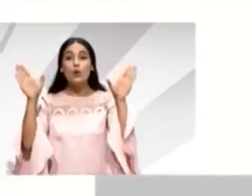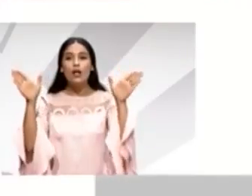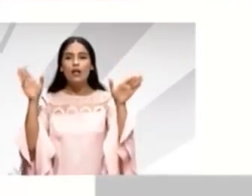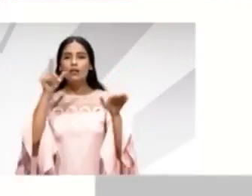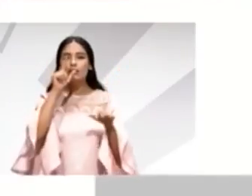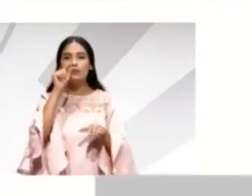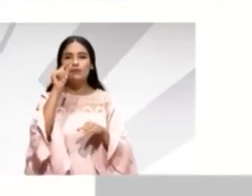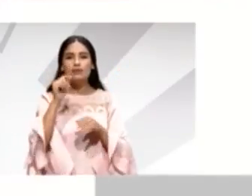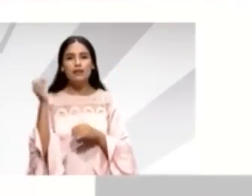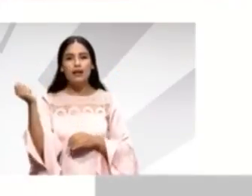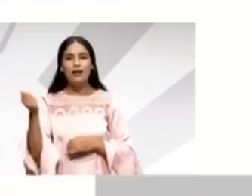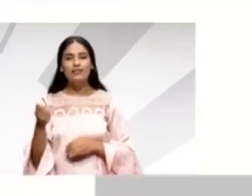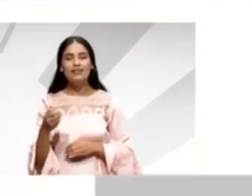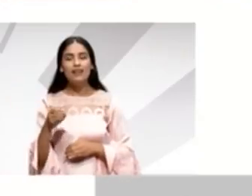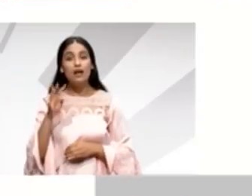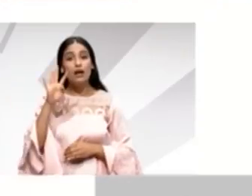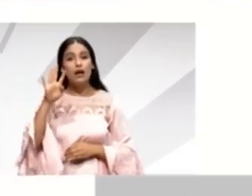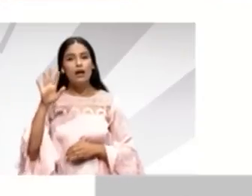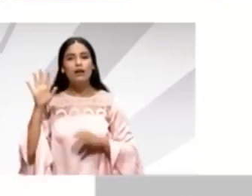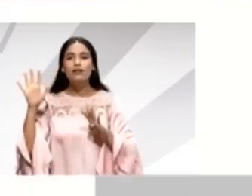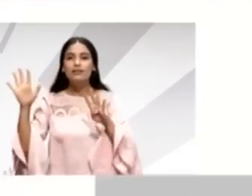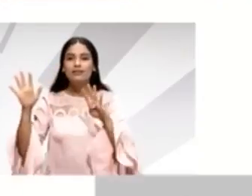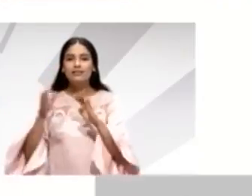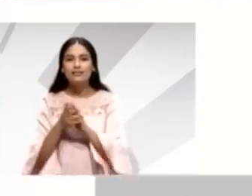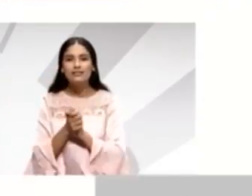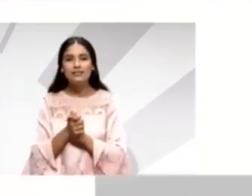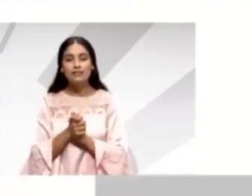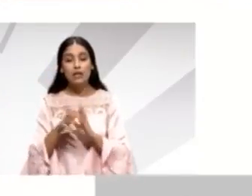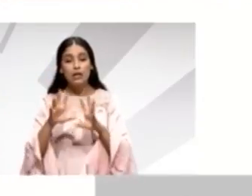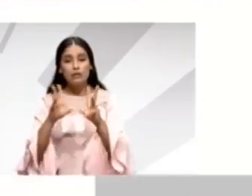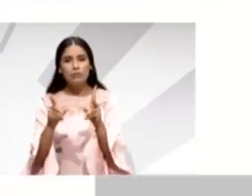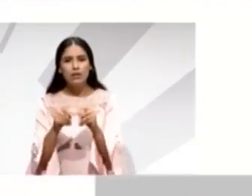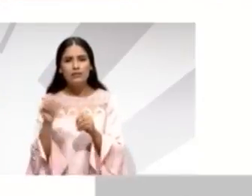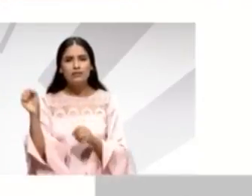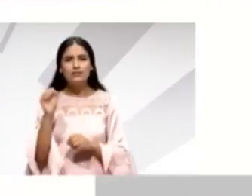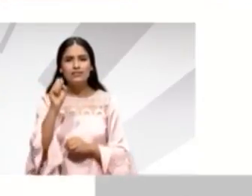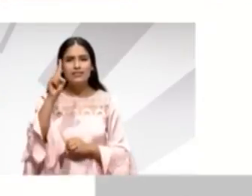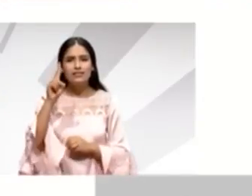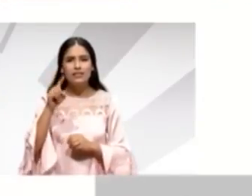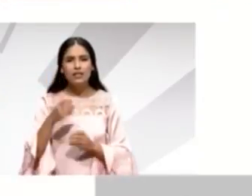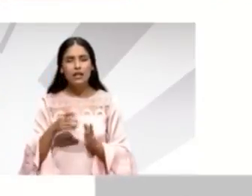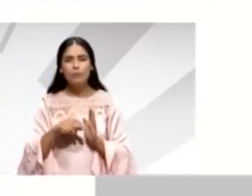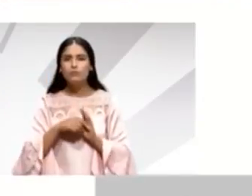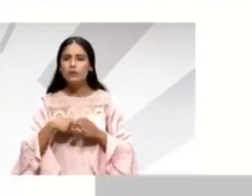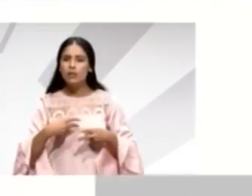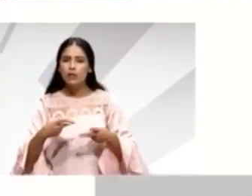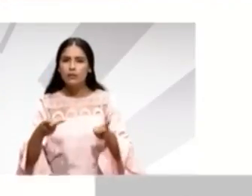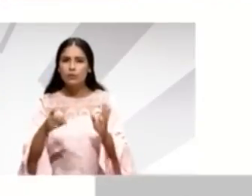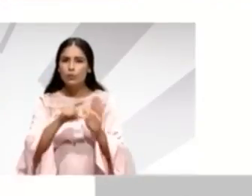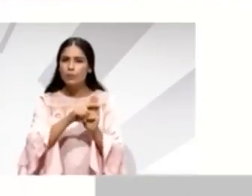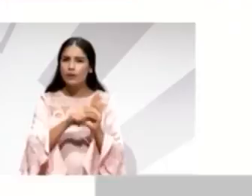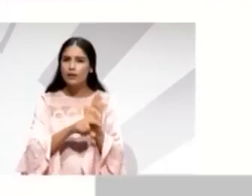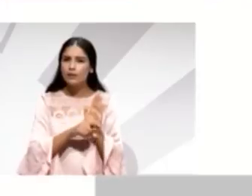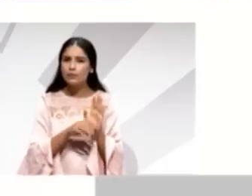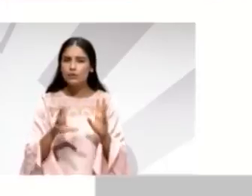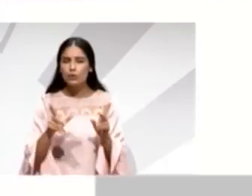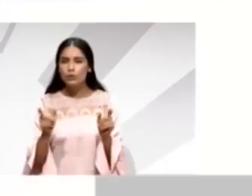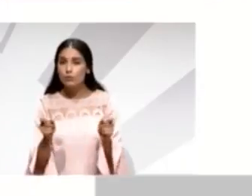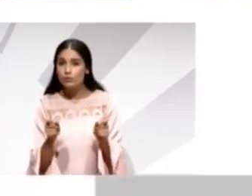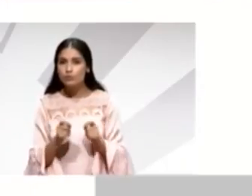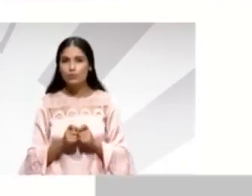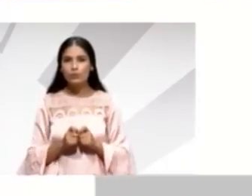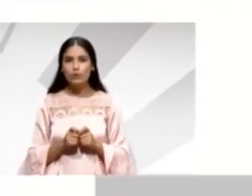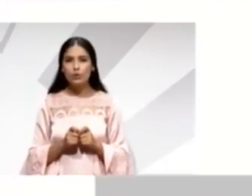سليانه حب تقدم لكم ببرنامجنا اه اه التالي اولا بتعادله سلبيا على بقيه الجهات وفق وفق